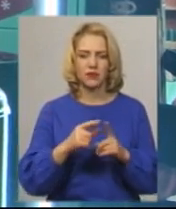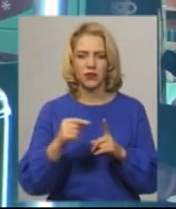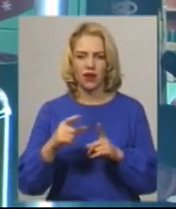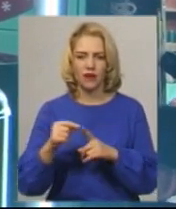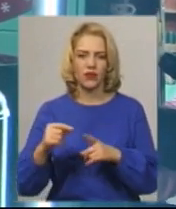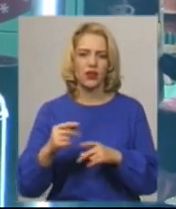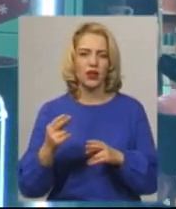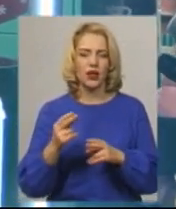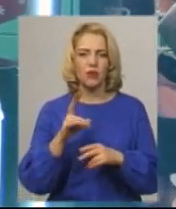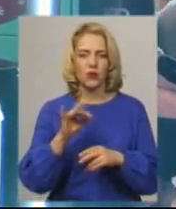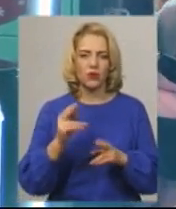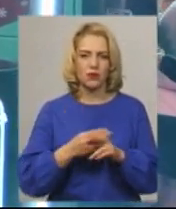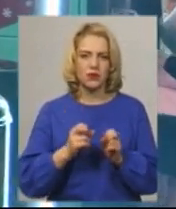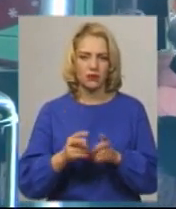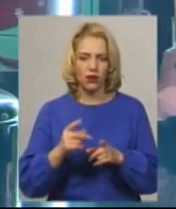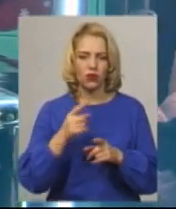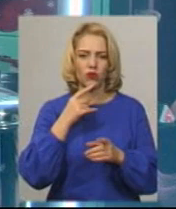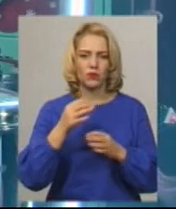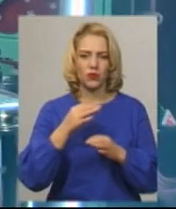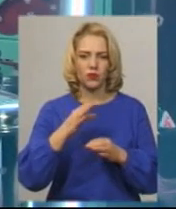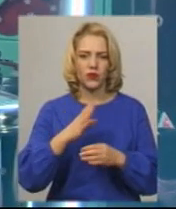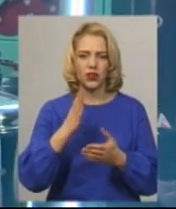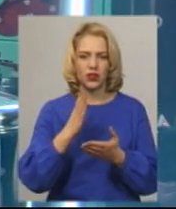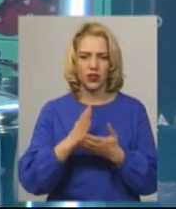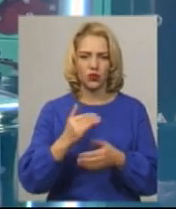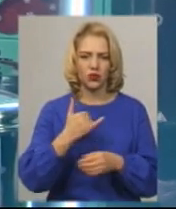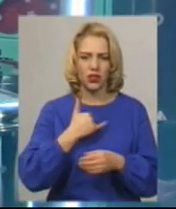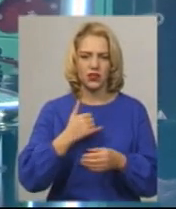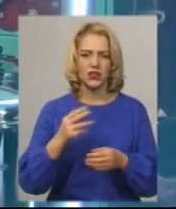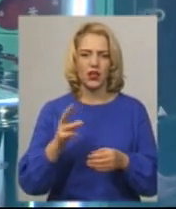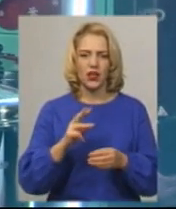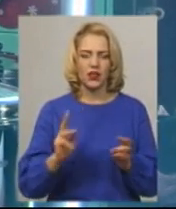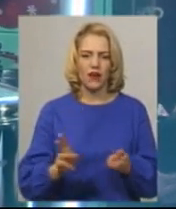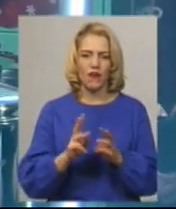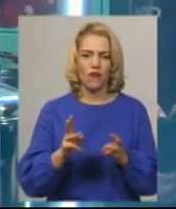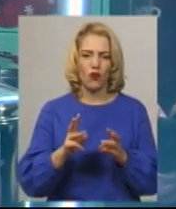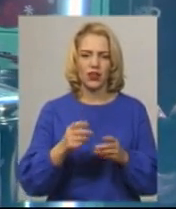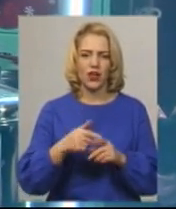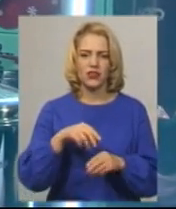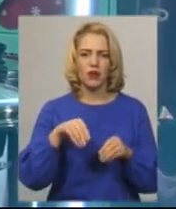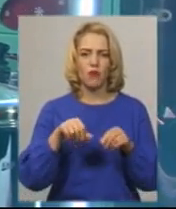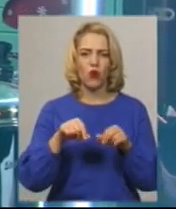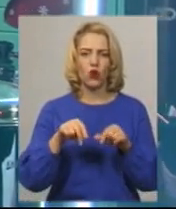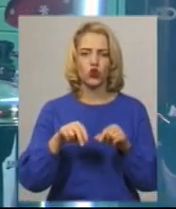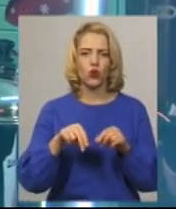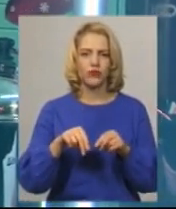було проведено. Після того є вимога, є в нас вогнегасник, вогнегасник порошковий, тому що багато